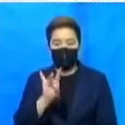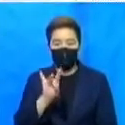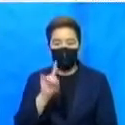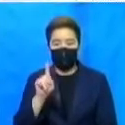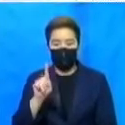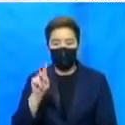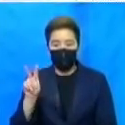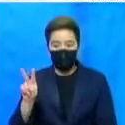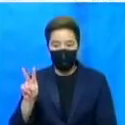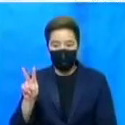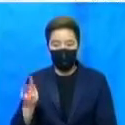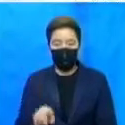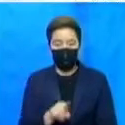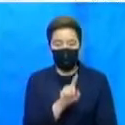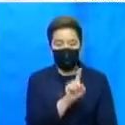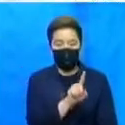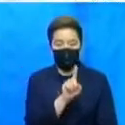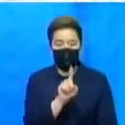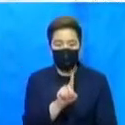111812